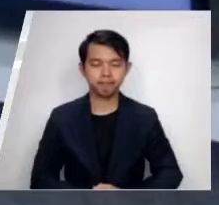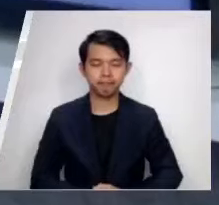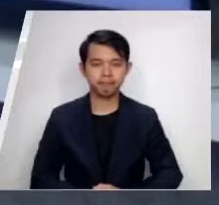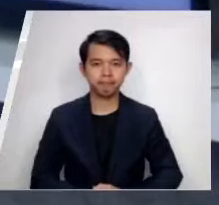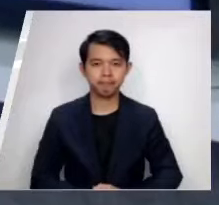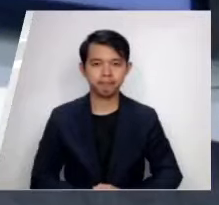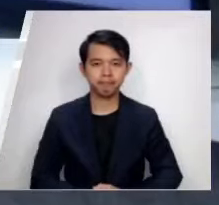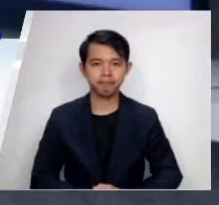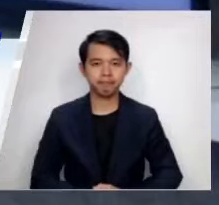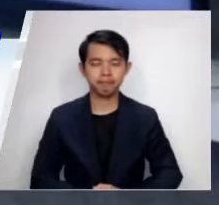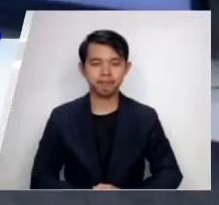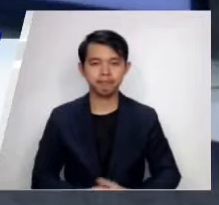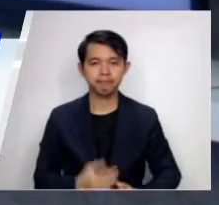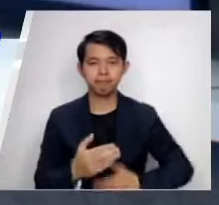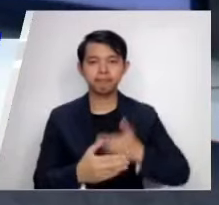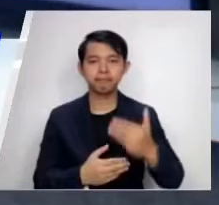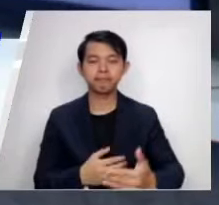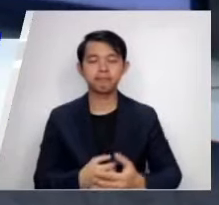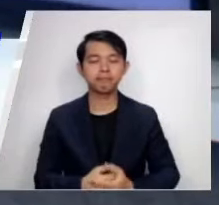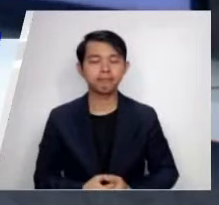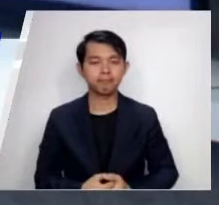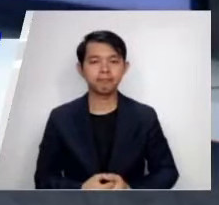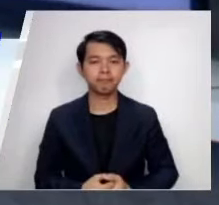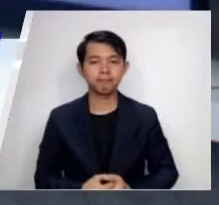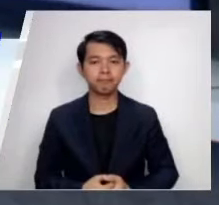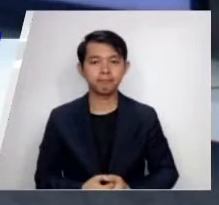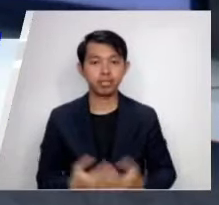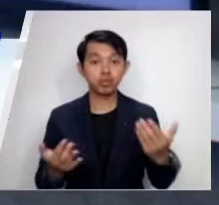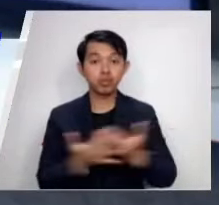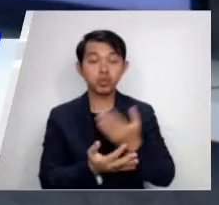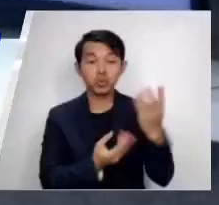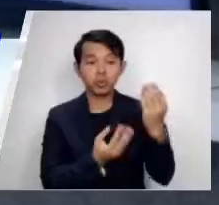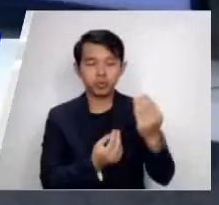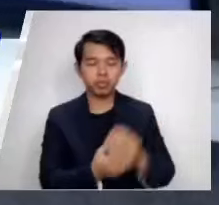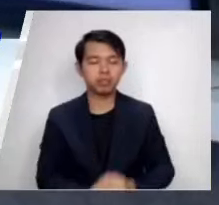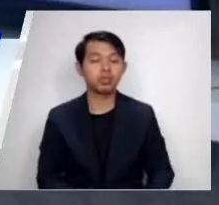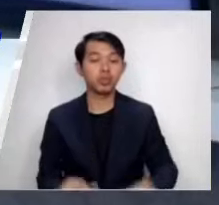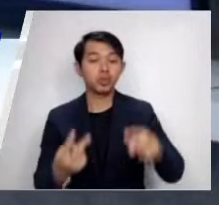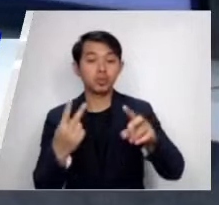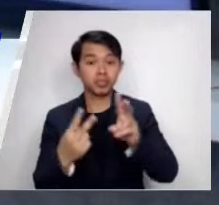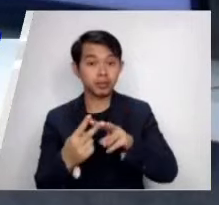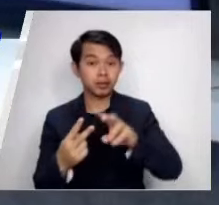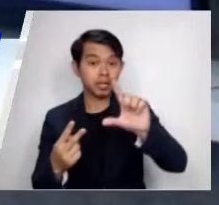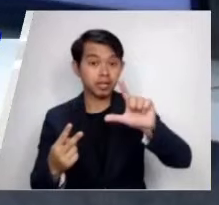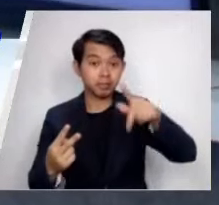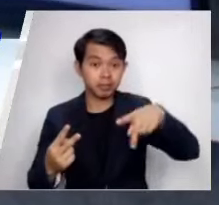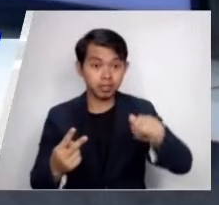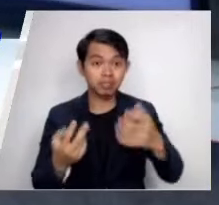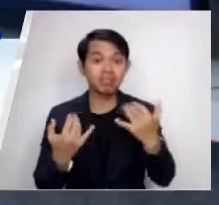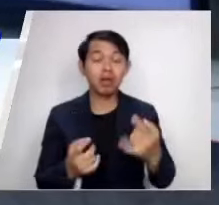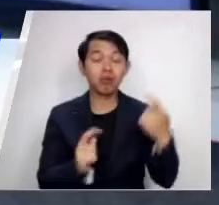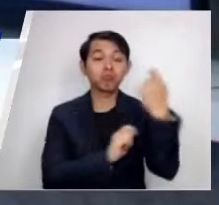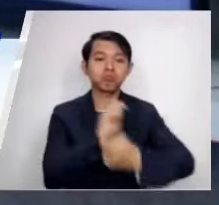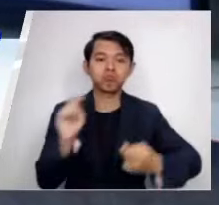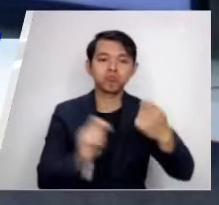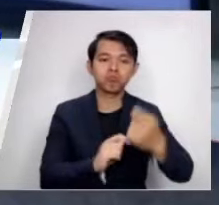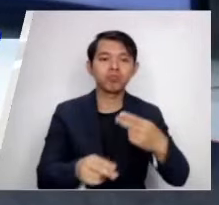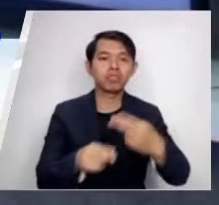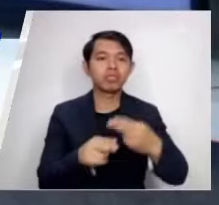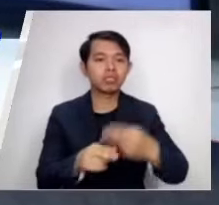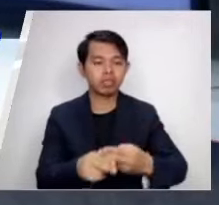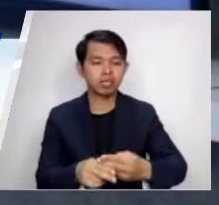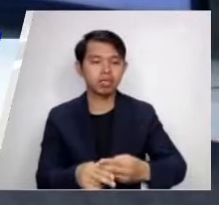Bago po sa saksi, ganap ng bagyo ang dalawang low-pressure area sa loob ng Philippine Area of Responsibility. Tatawagin silang Tropical Depression